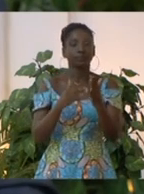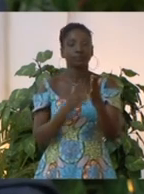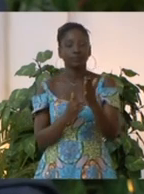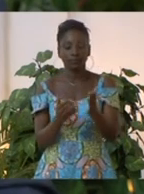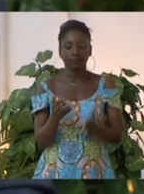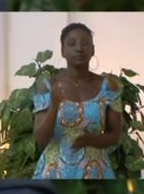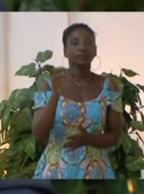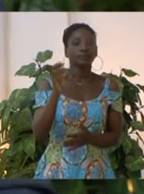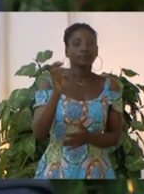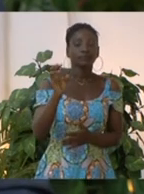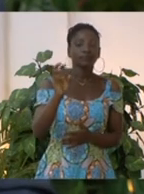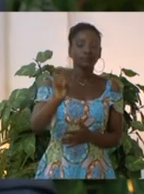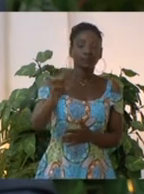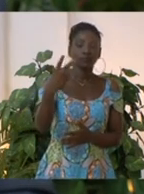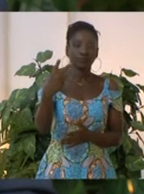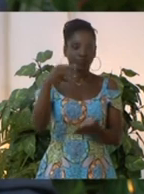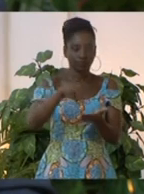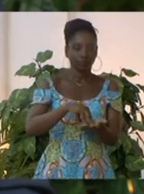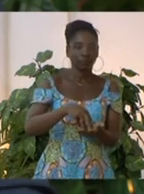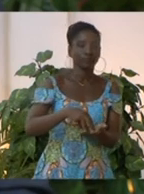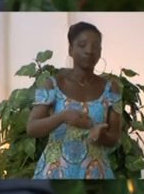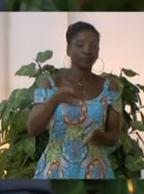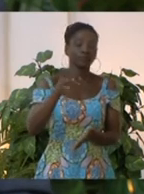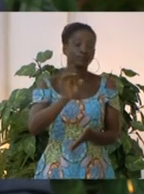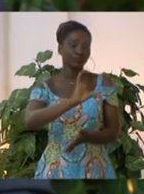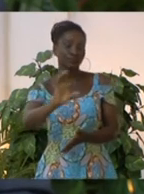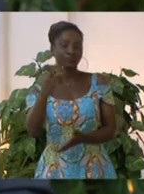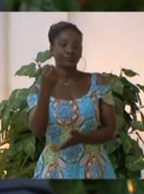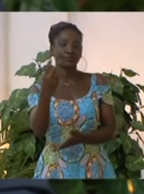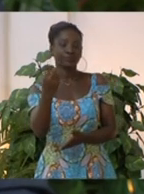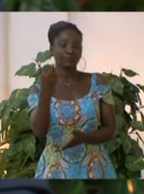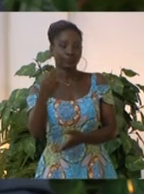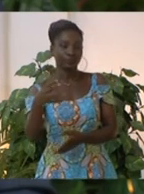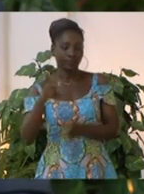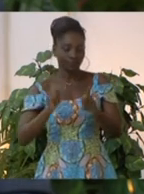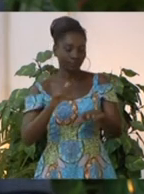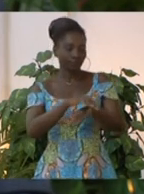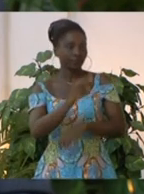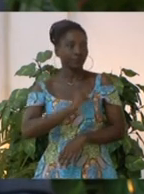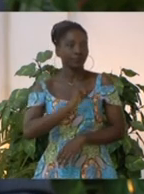62 812. Personnel d'astreinte, 241.